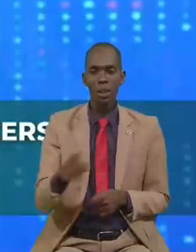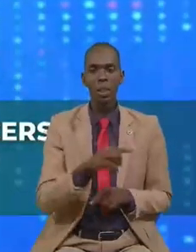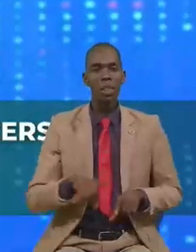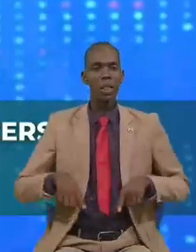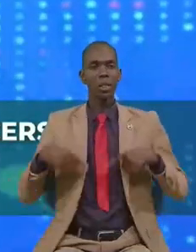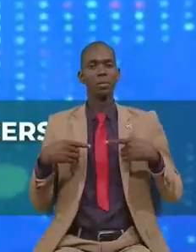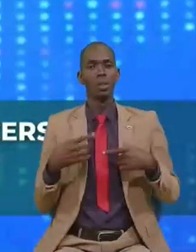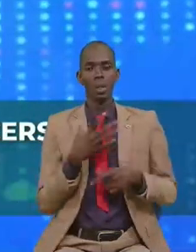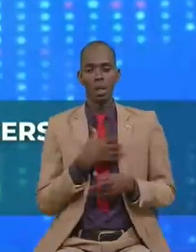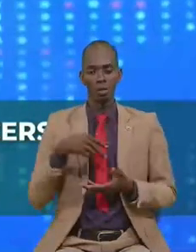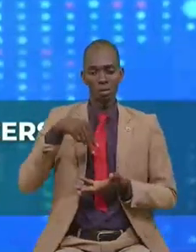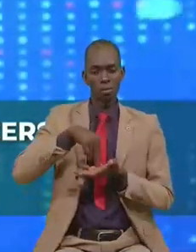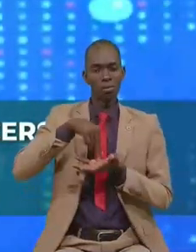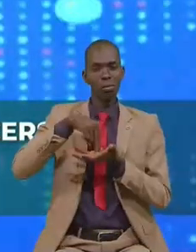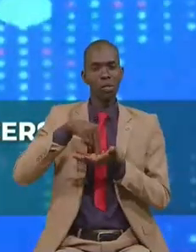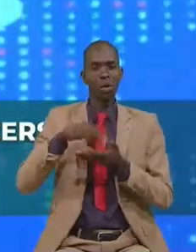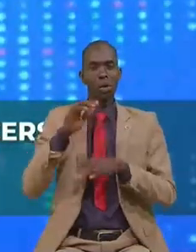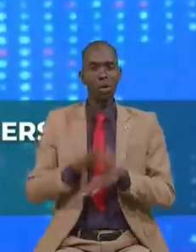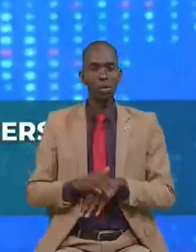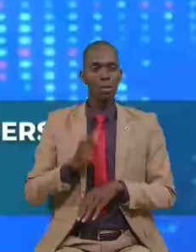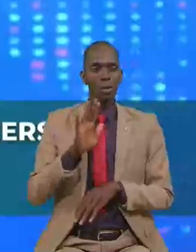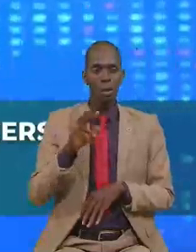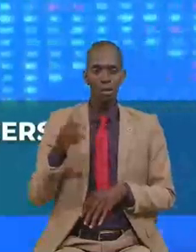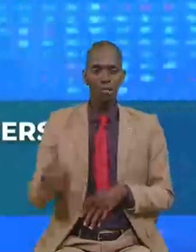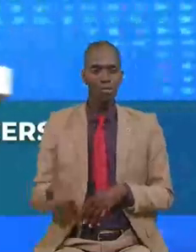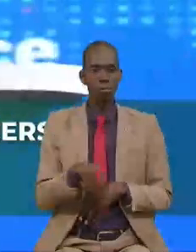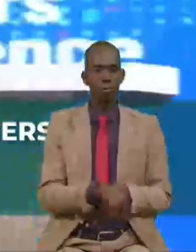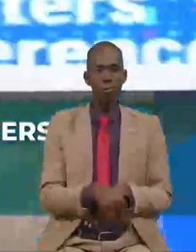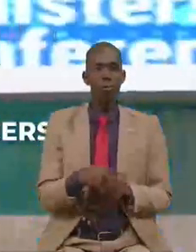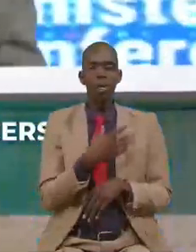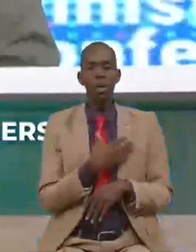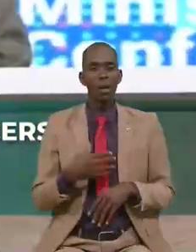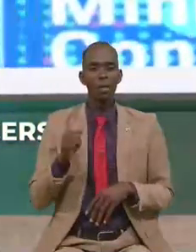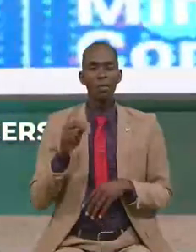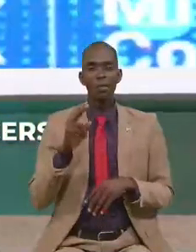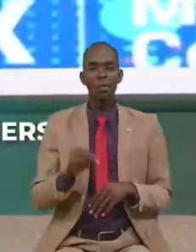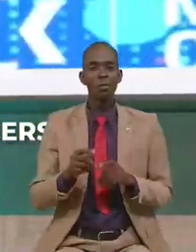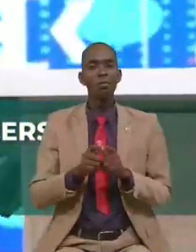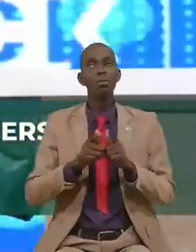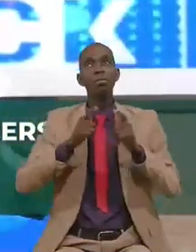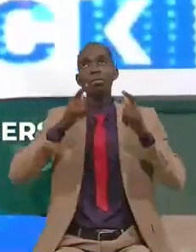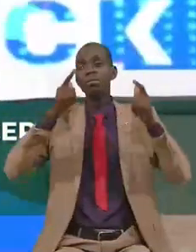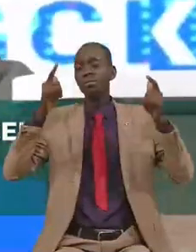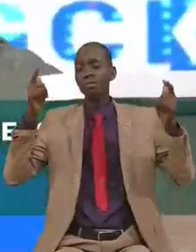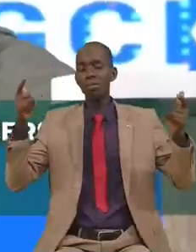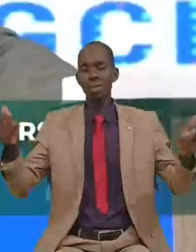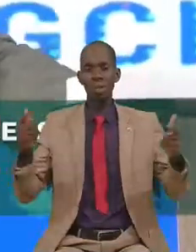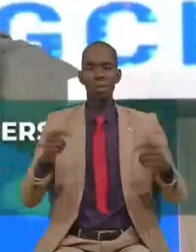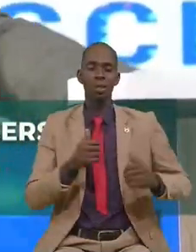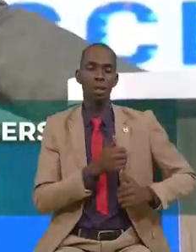ils se tinrent sur leurs pieds. C'était une armée nombreuse, très nombreuse.